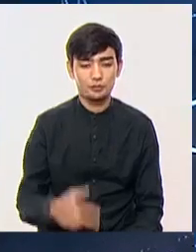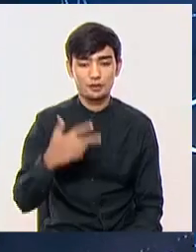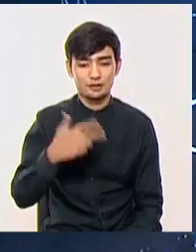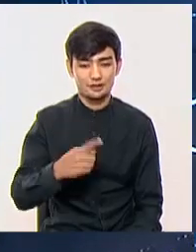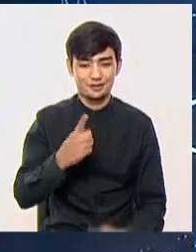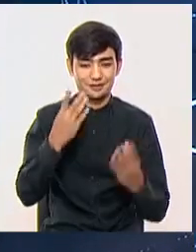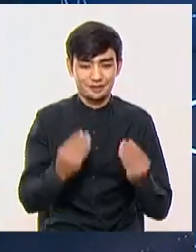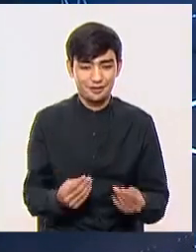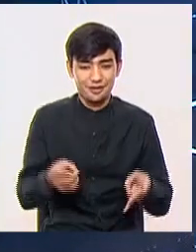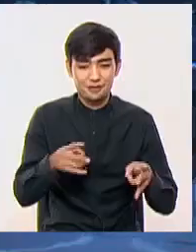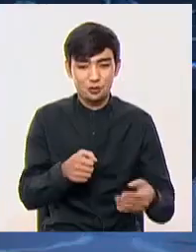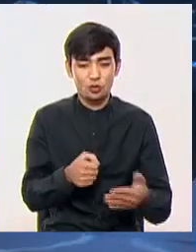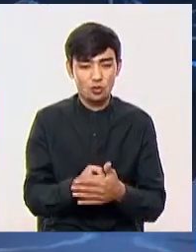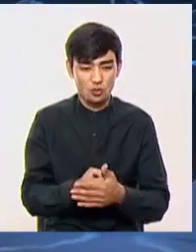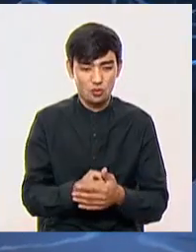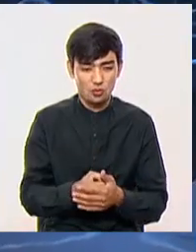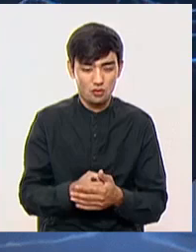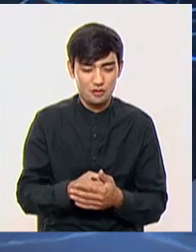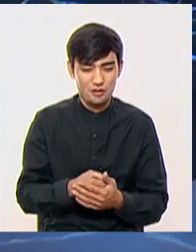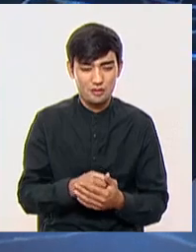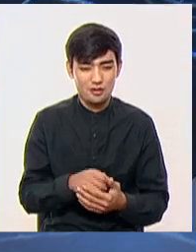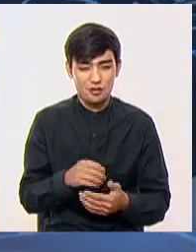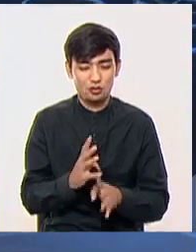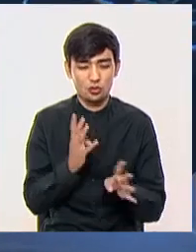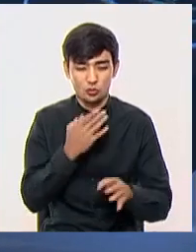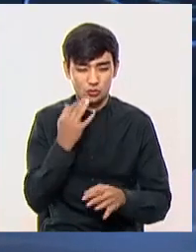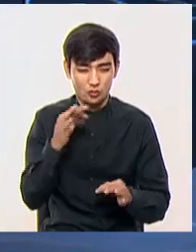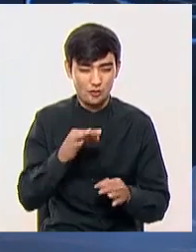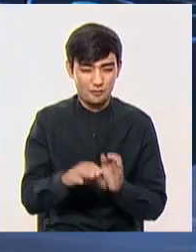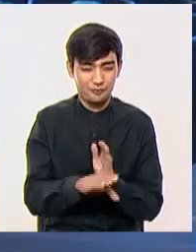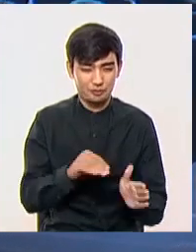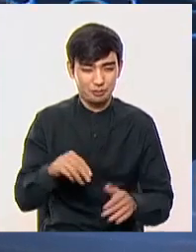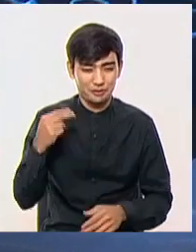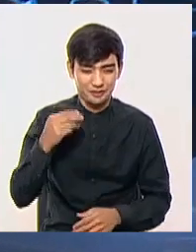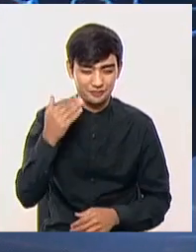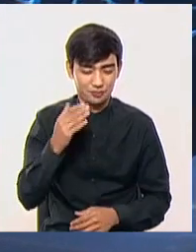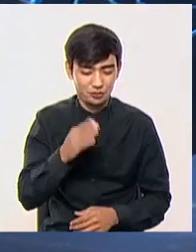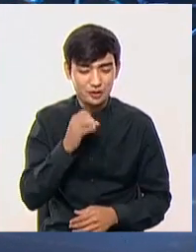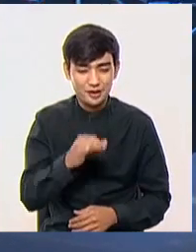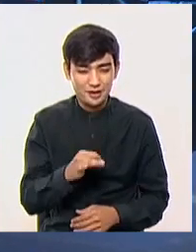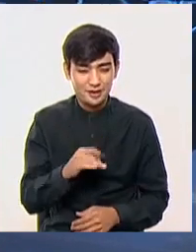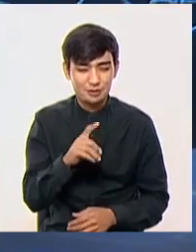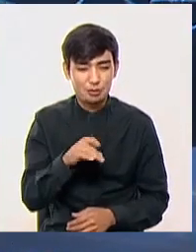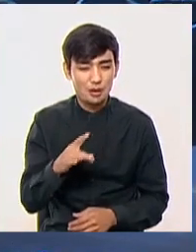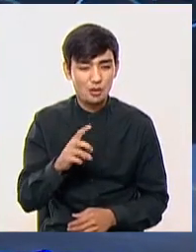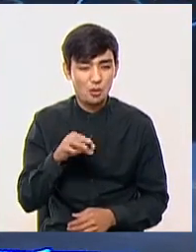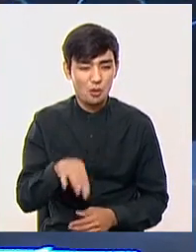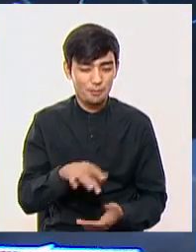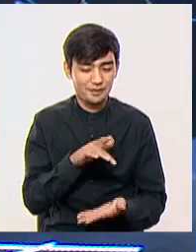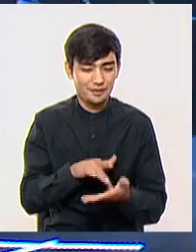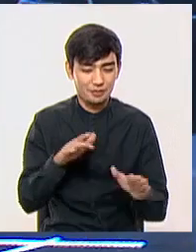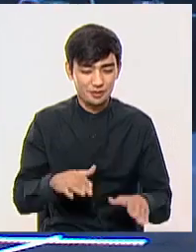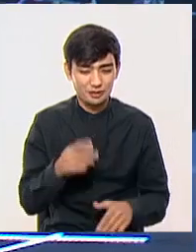31 день остался до проведения внеочередных президентских выборов. Сегодня Центр избирком зарегистрировал сразу